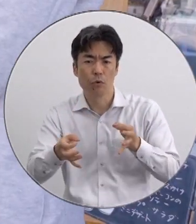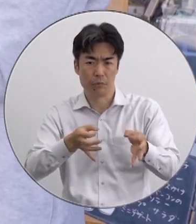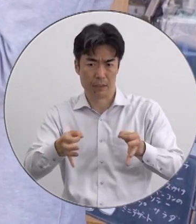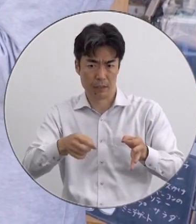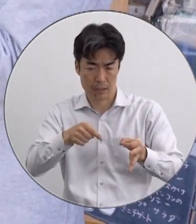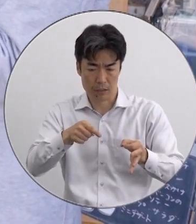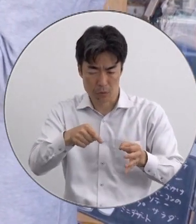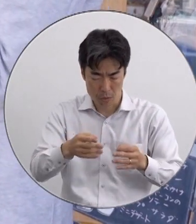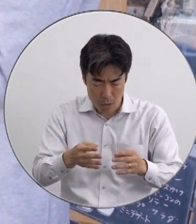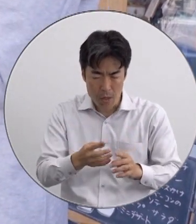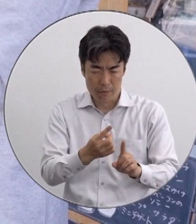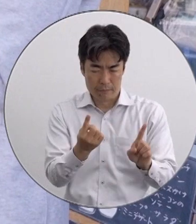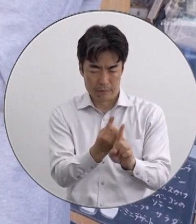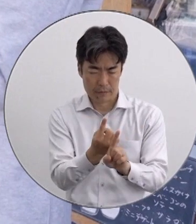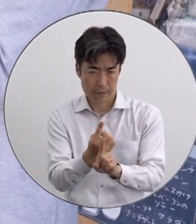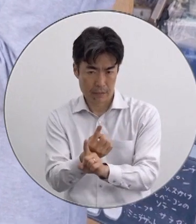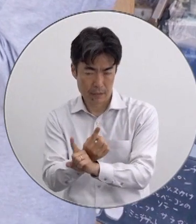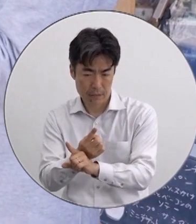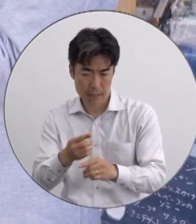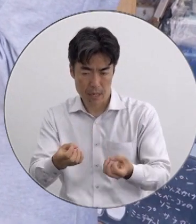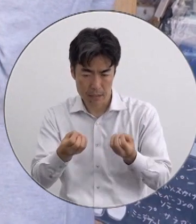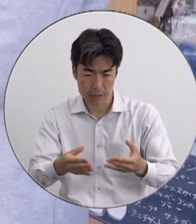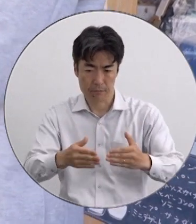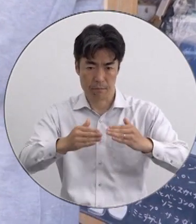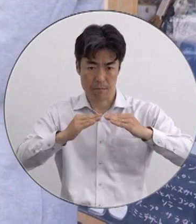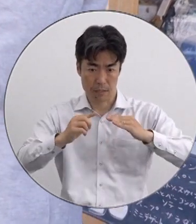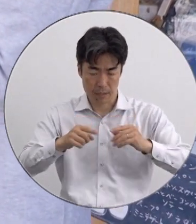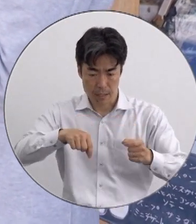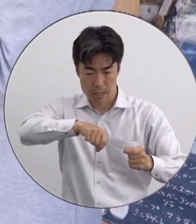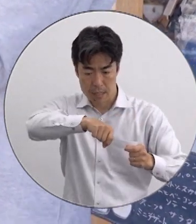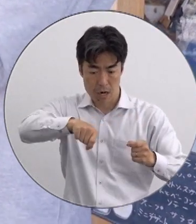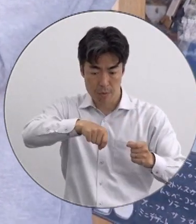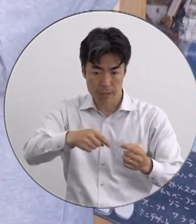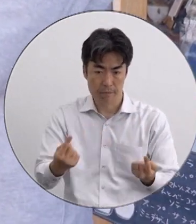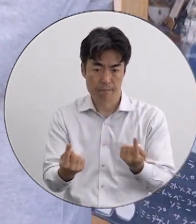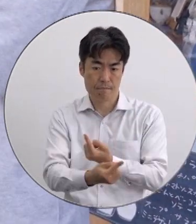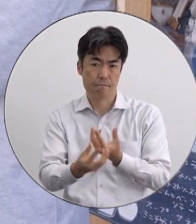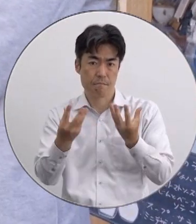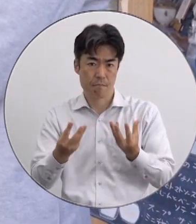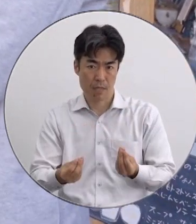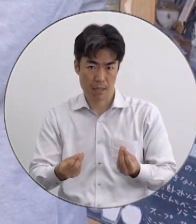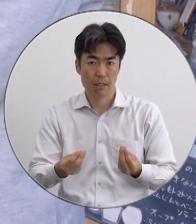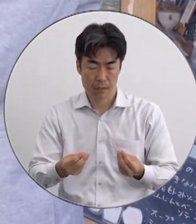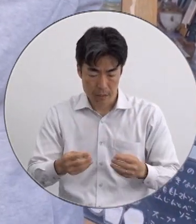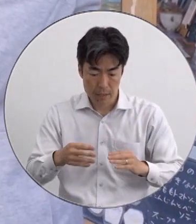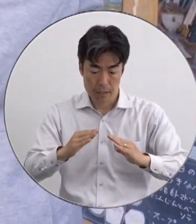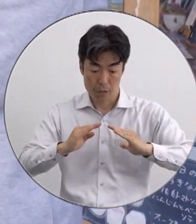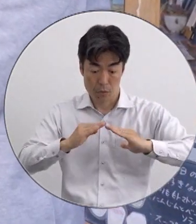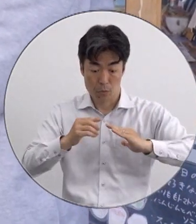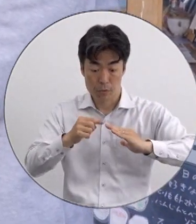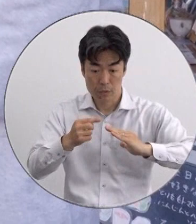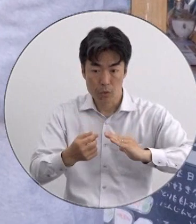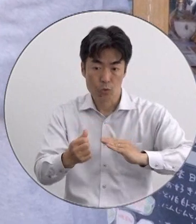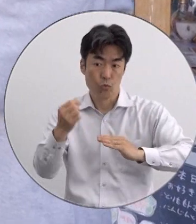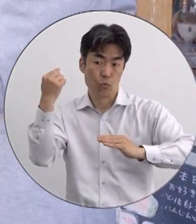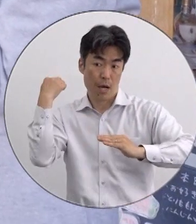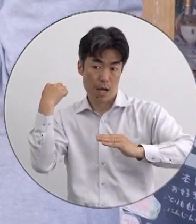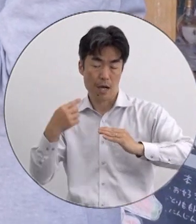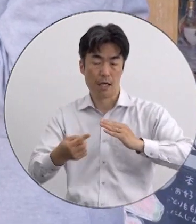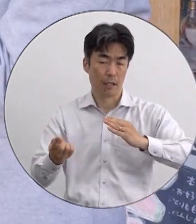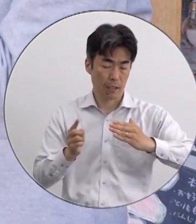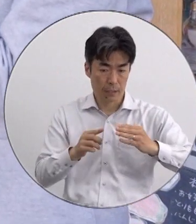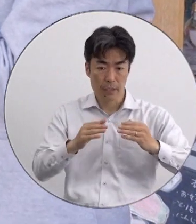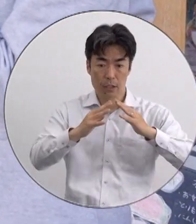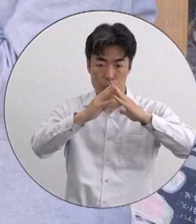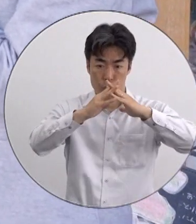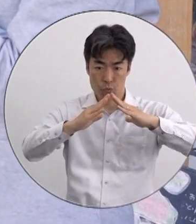こをですねうまくリノベーションいたしましてカフェにいたしました。裏に3つ蔵がありまして、で